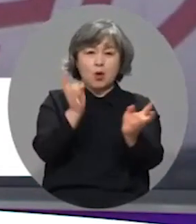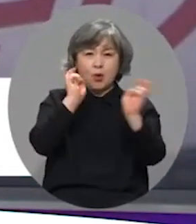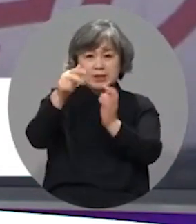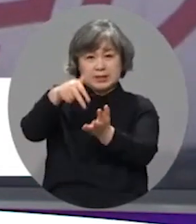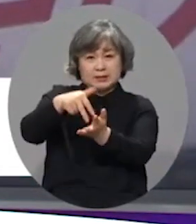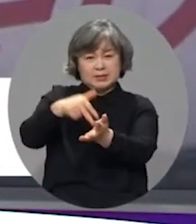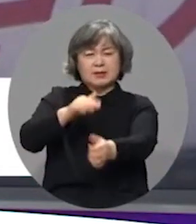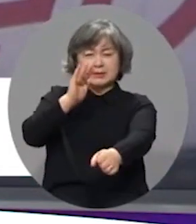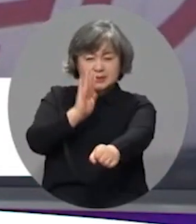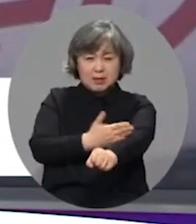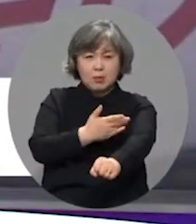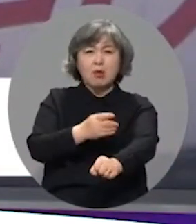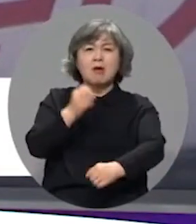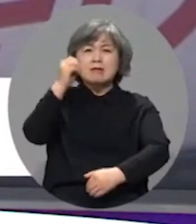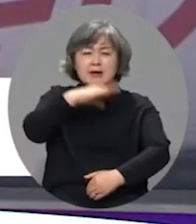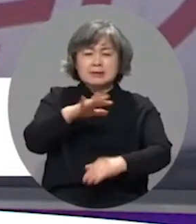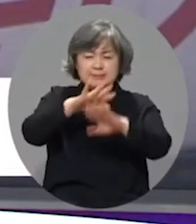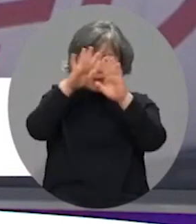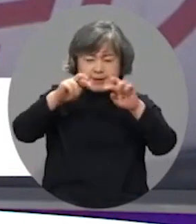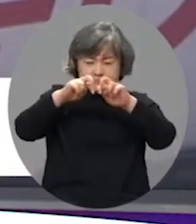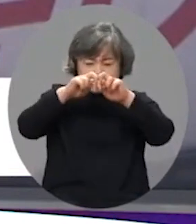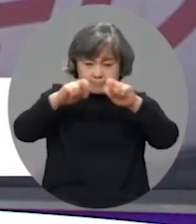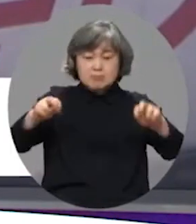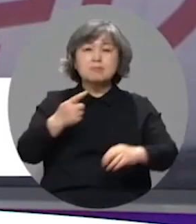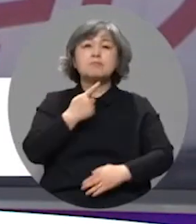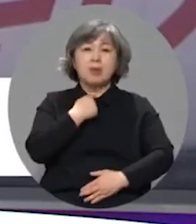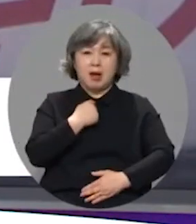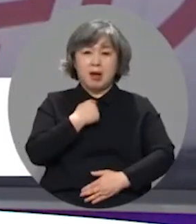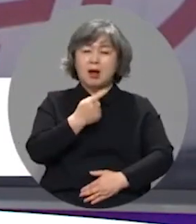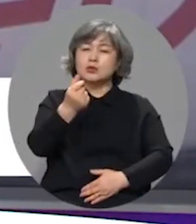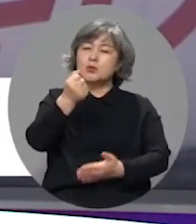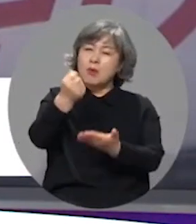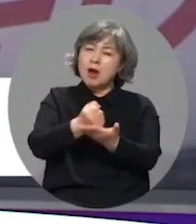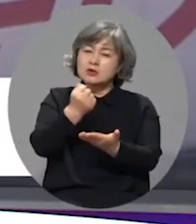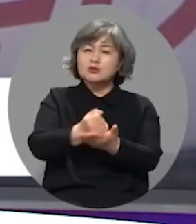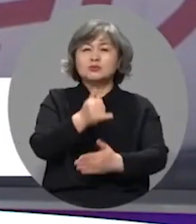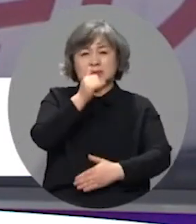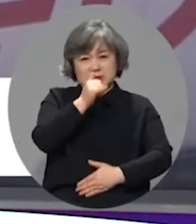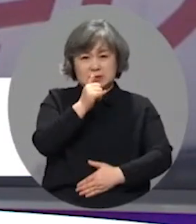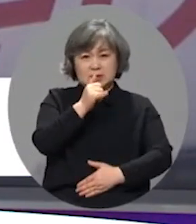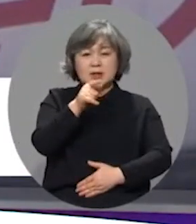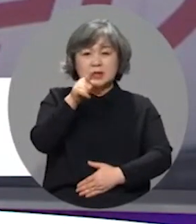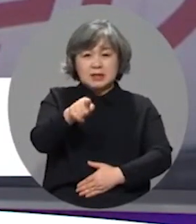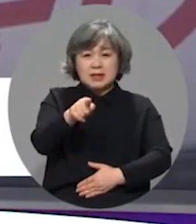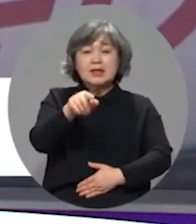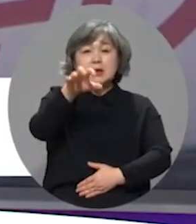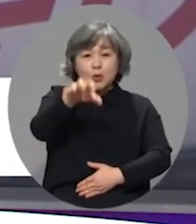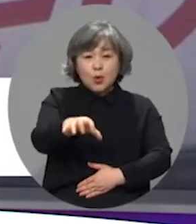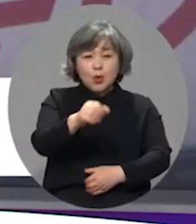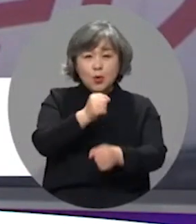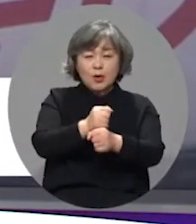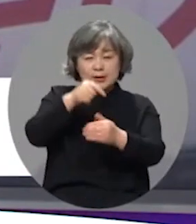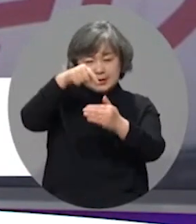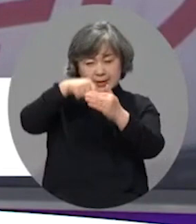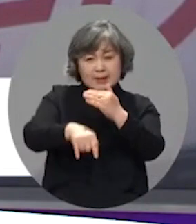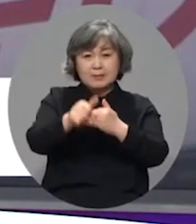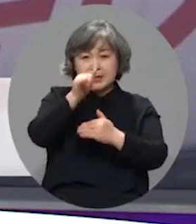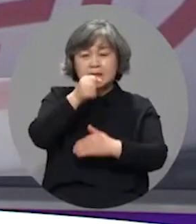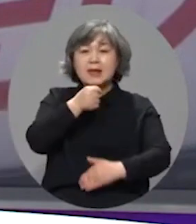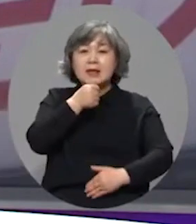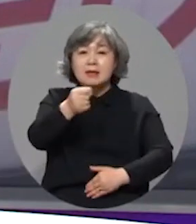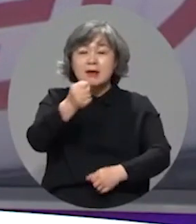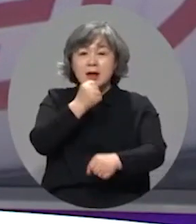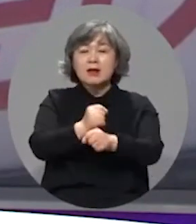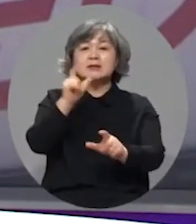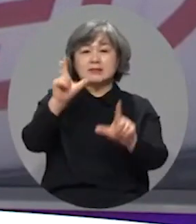잘못을 그야말로 탈탈 털어냈는데요. 아쉬움이 적지 않습니다. 이슈가 있는 현장을 깊이 있게 파헤쳐본